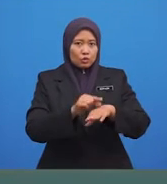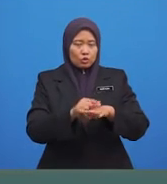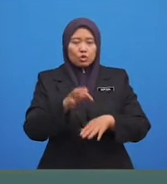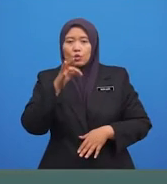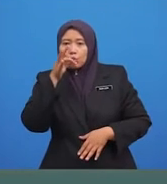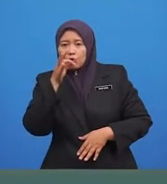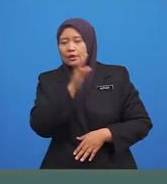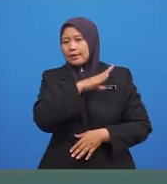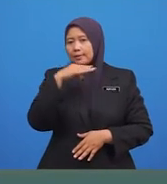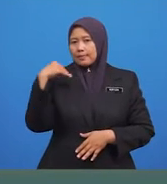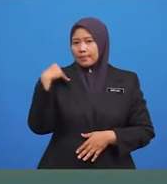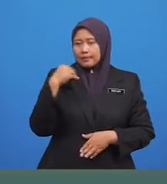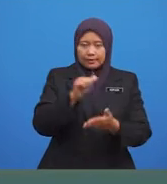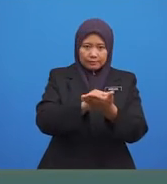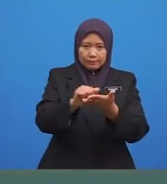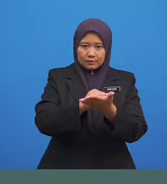dan getah pemadam.